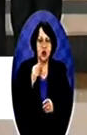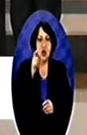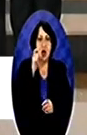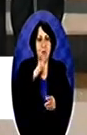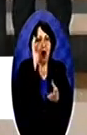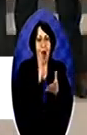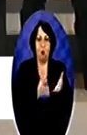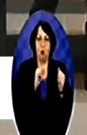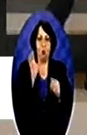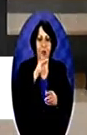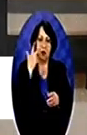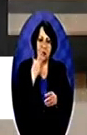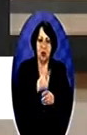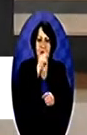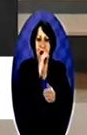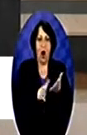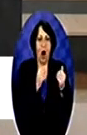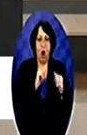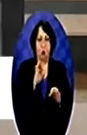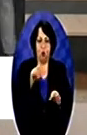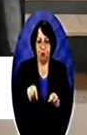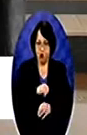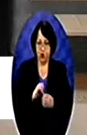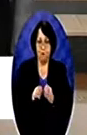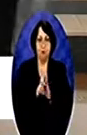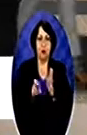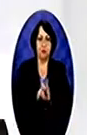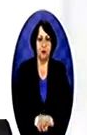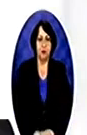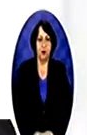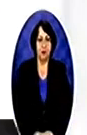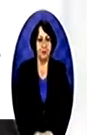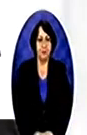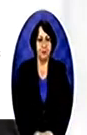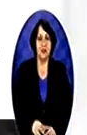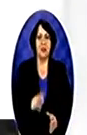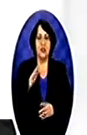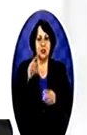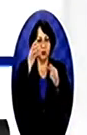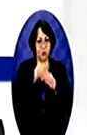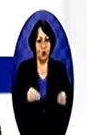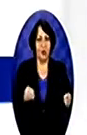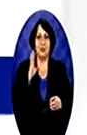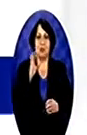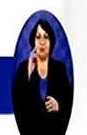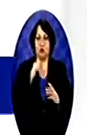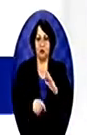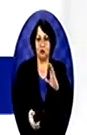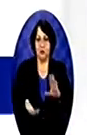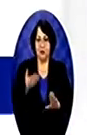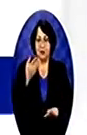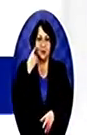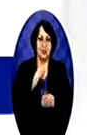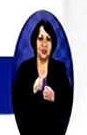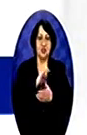боломжийг Монгол эрдэмтэд бий болгосон гэдгийг академич Бямба хэлж байна. Цаашаа шинжлэх ухааны салбарт гарч байгаа дэвшилтэт шинэлэг